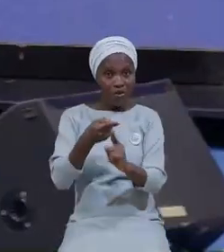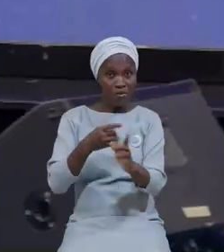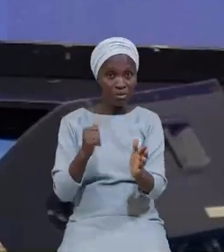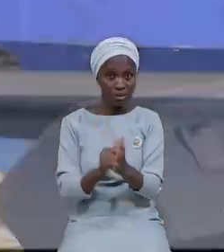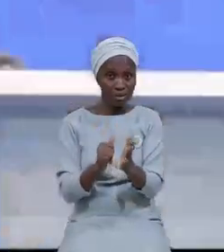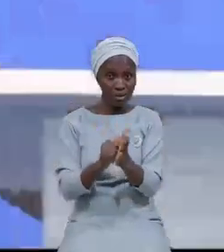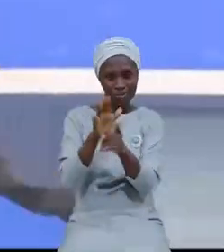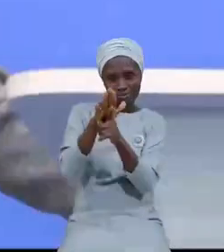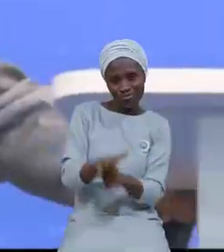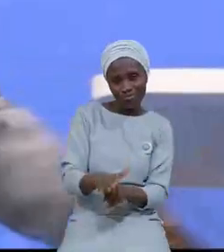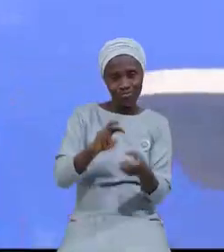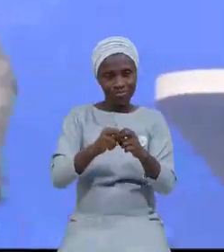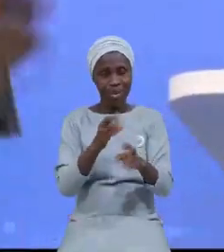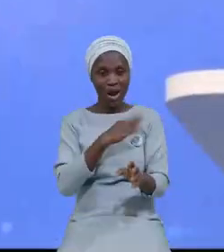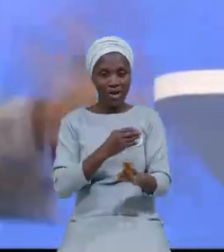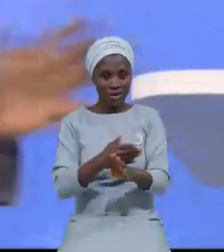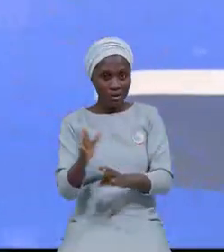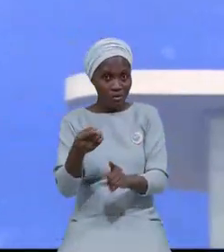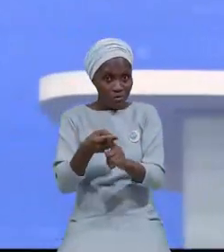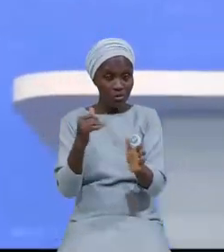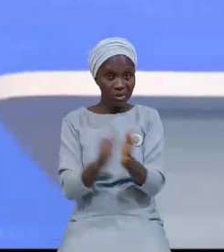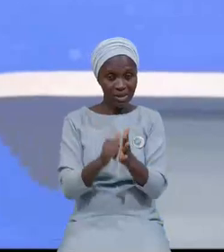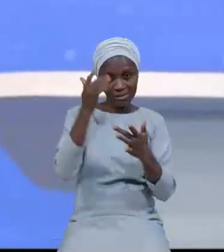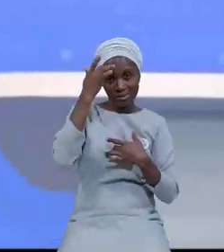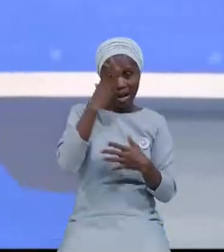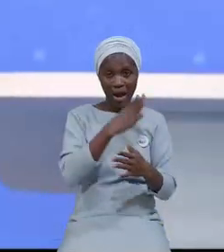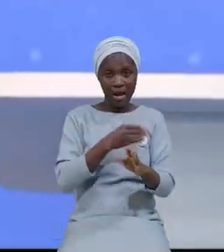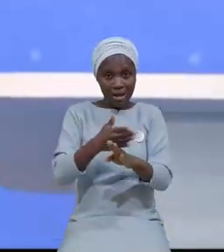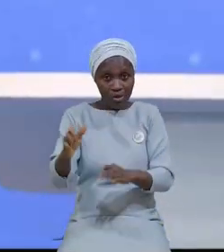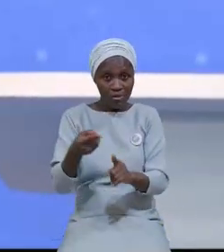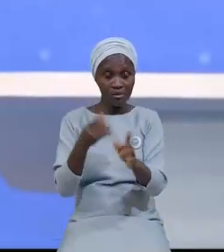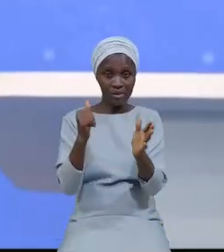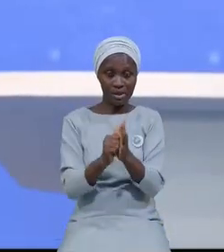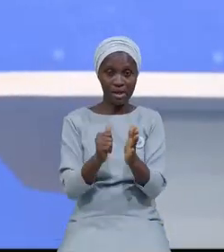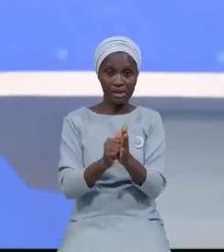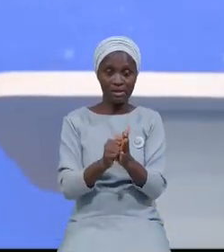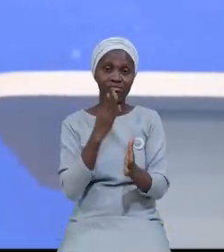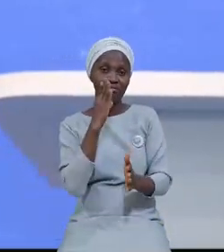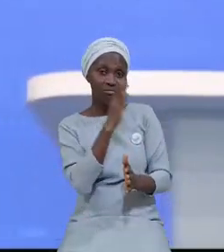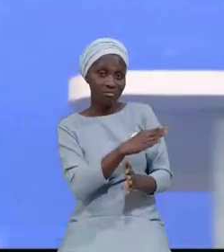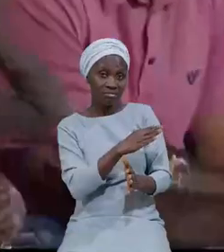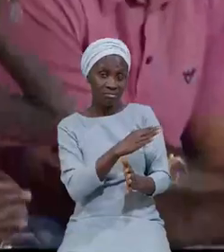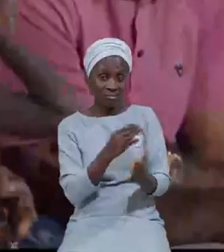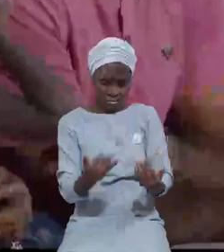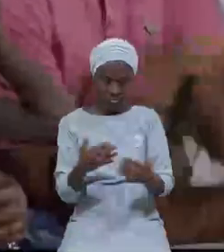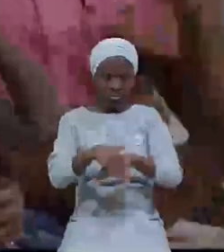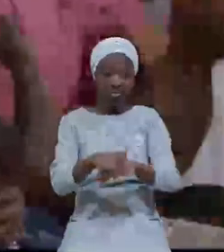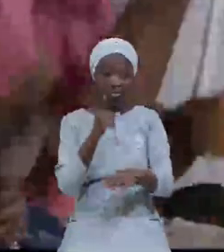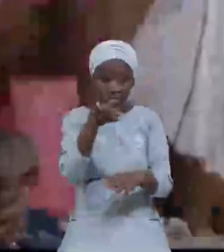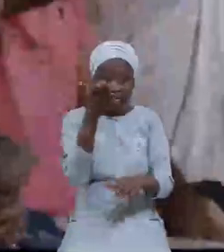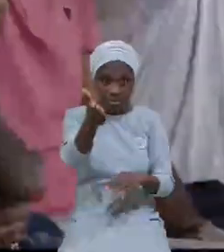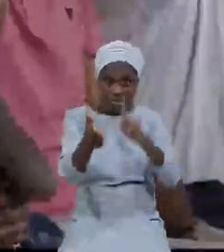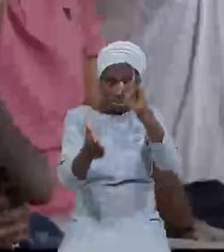relâché de cette oppression relâcher de cette maladie relâcher de ce mal ce soir où